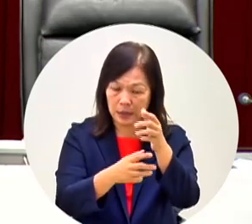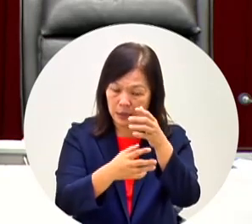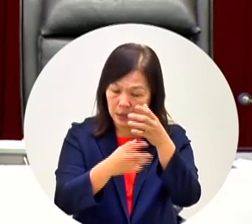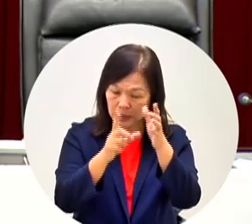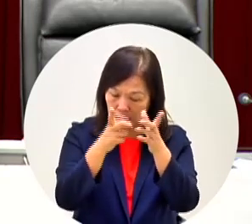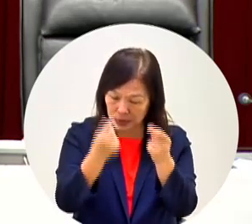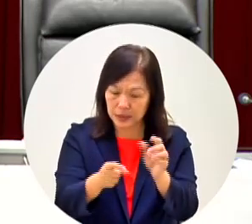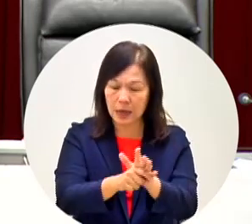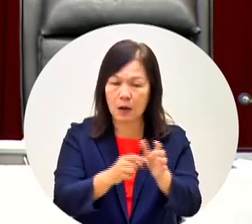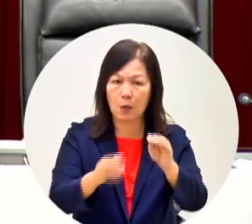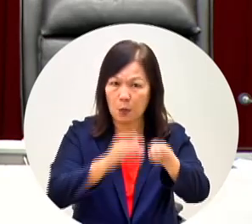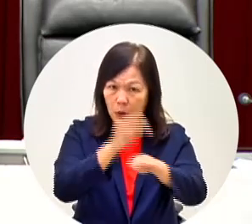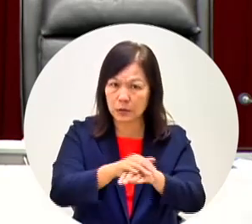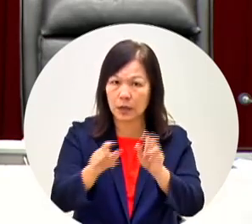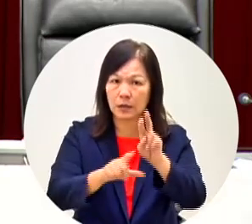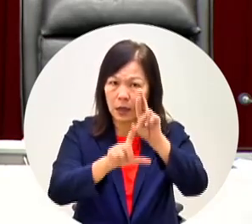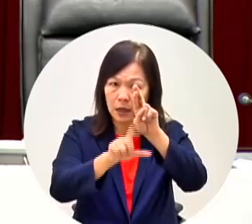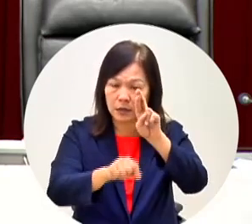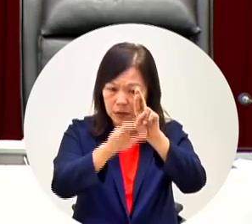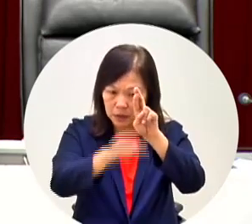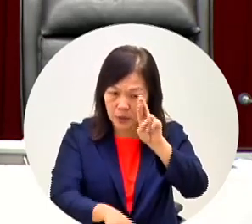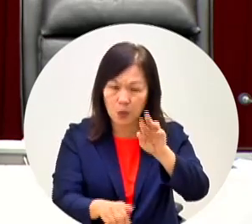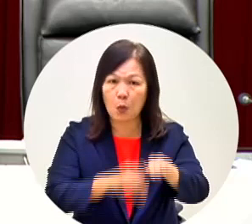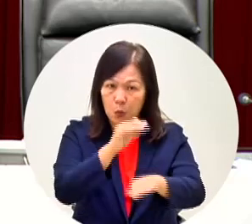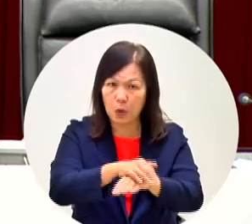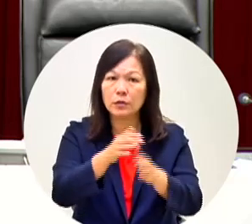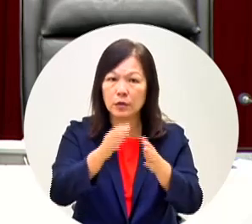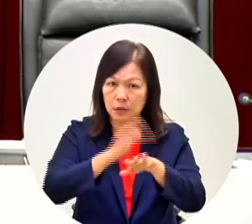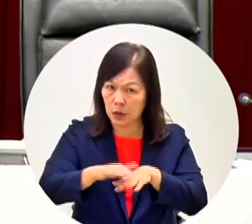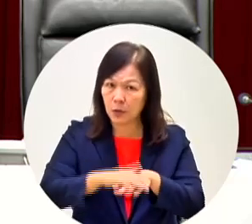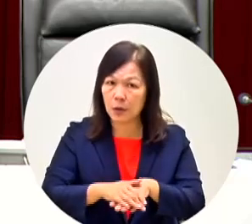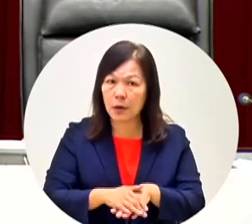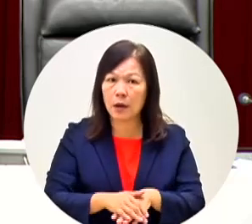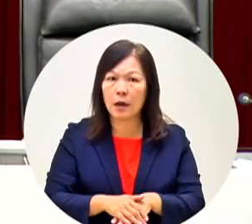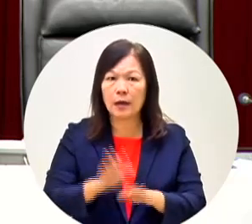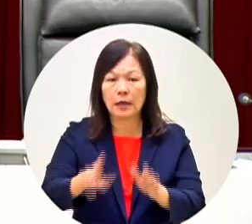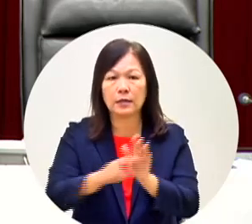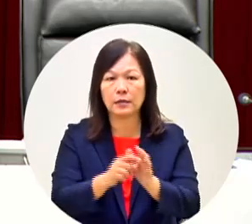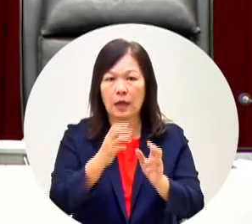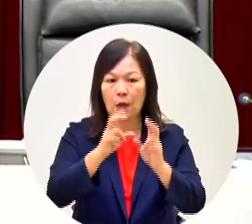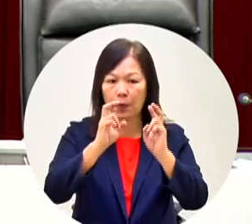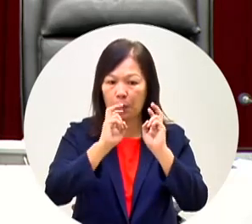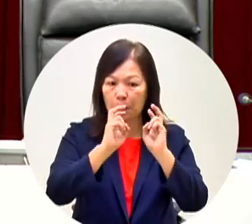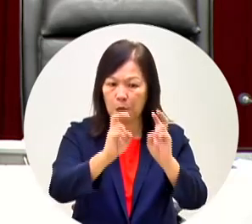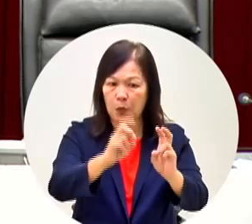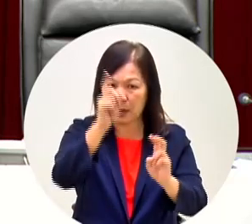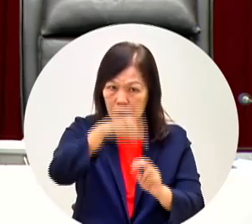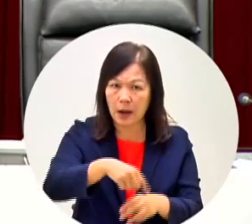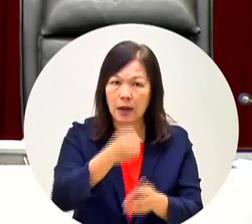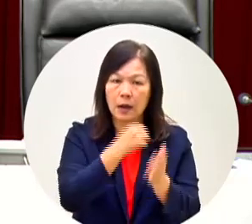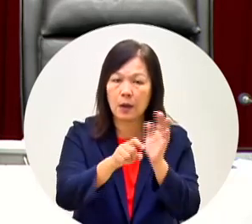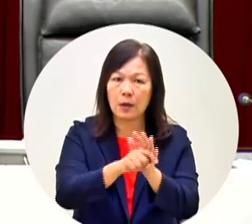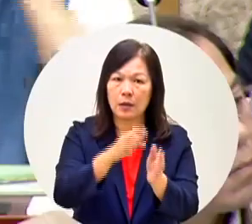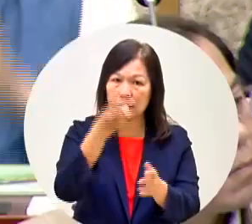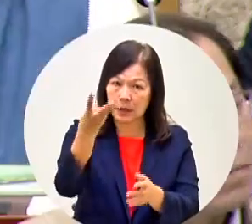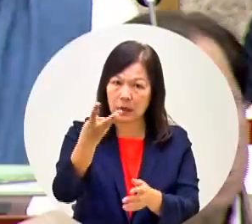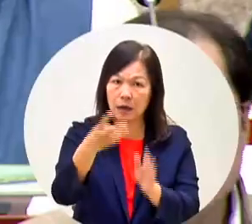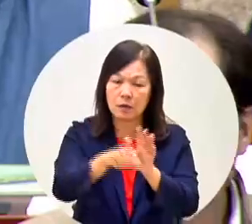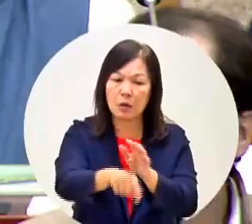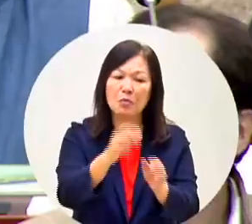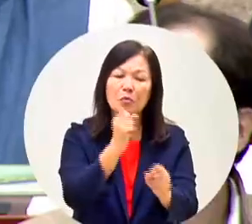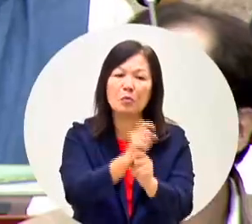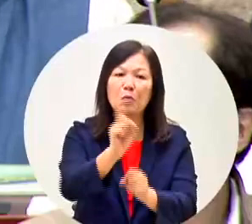当完工。啊，即摆车体已经即摆三只，啊，三只即摆创啥？ 三只是安尼，即摆